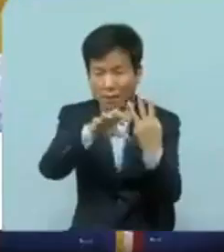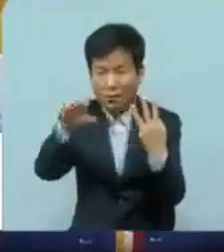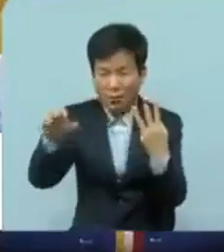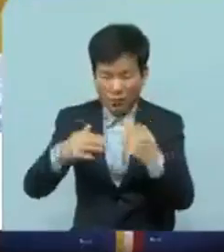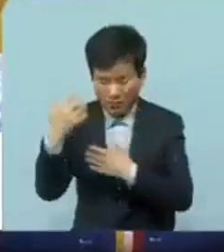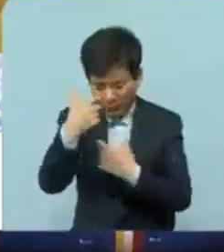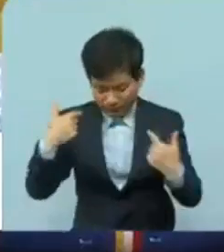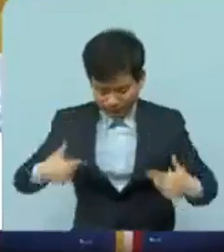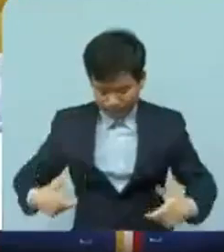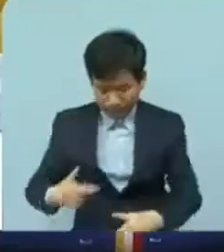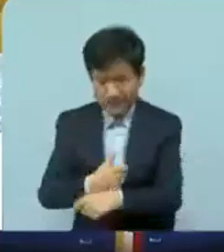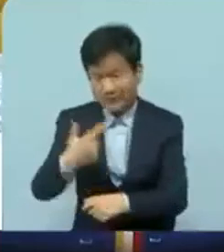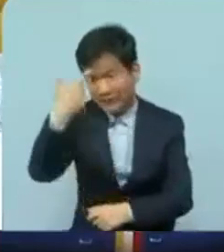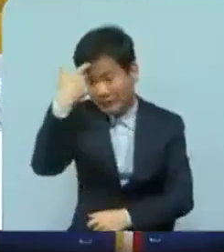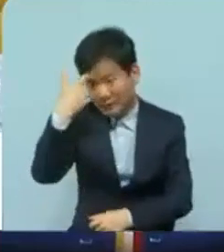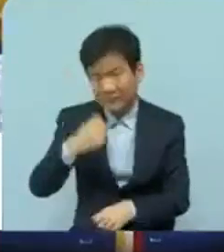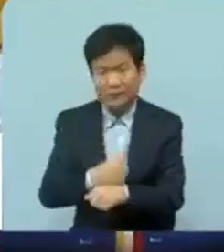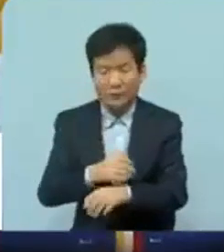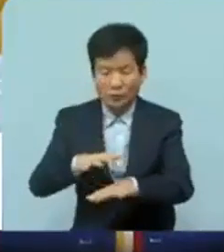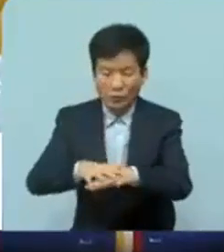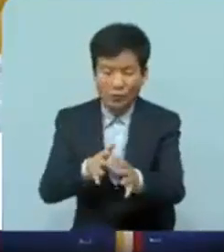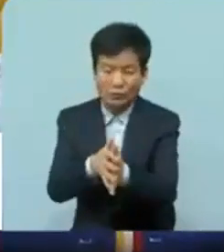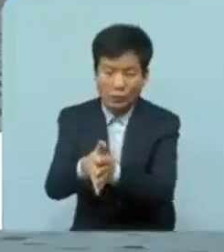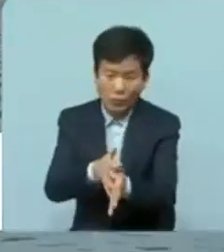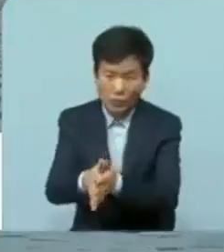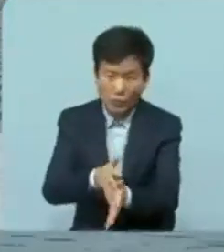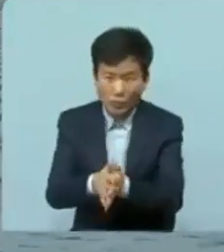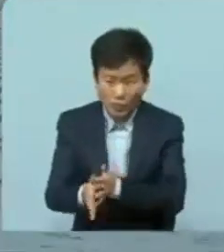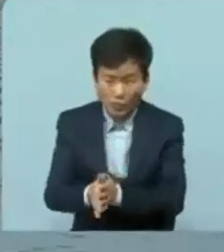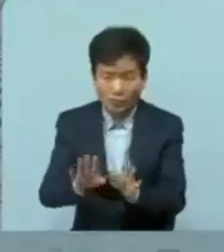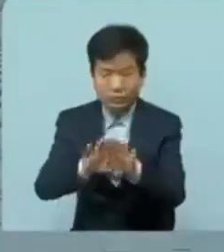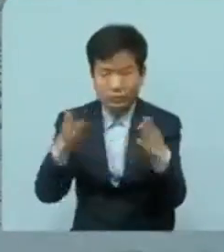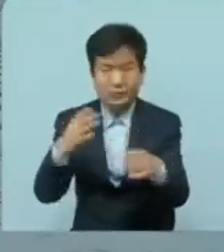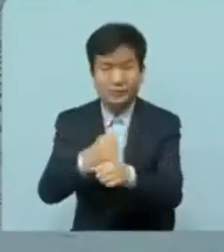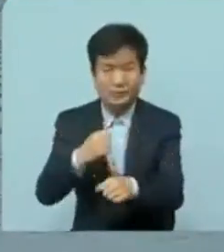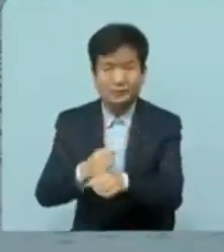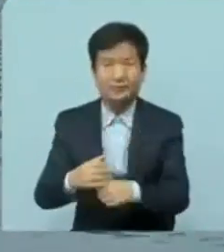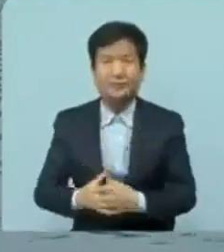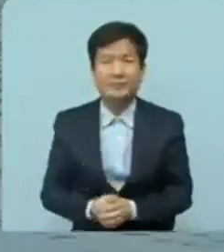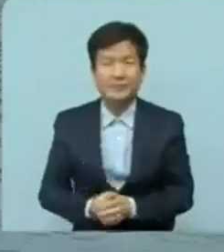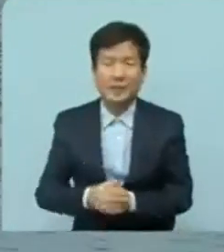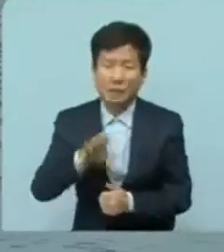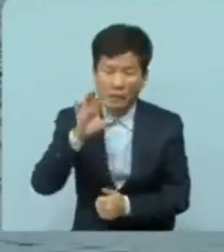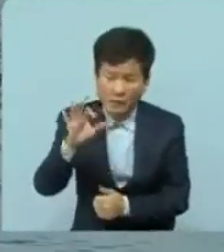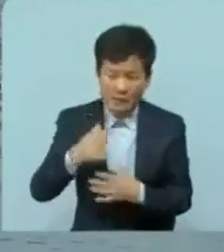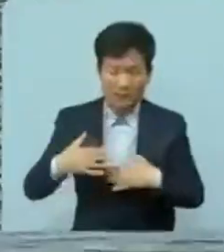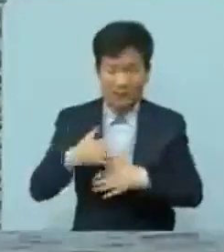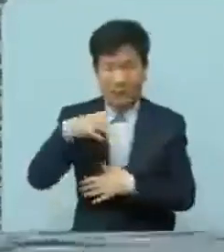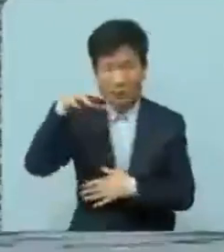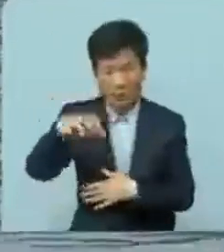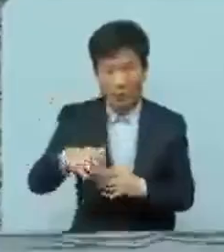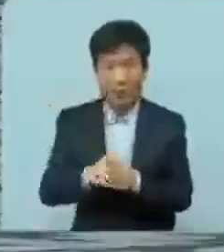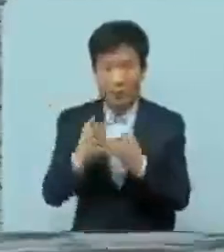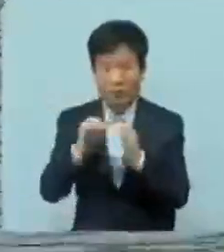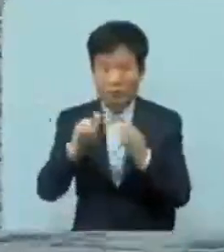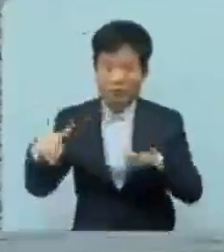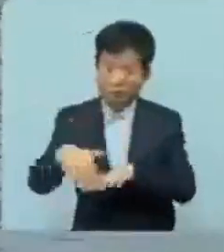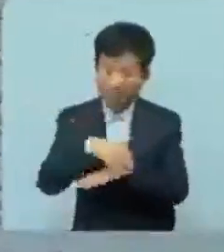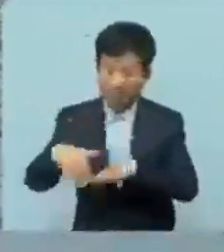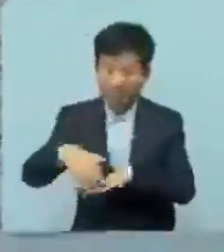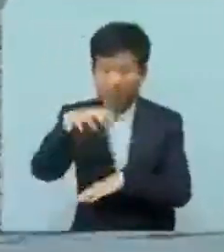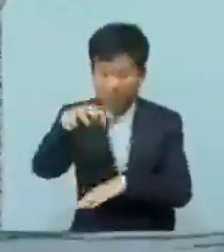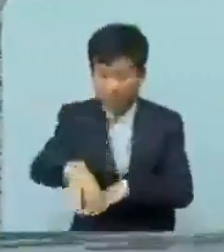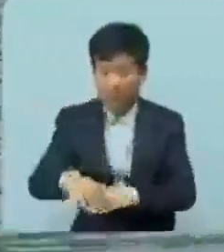전신 소독과 체온 측정, 손 소독이 가능한 방역 게이트를 설치하고 화장실이나 샤워장 등 많은 사람이